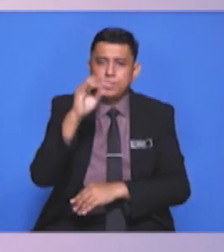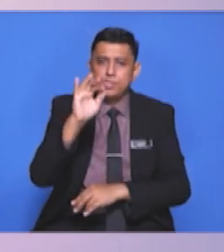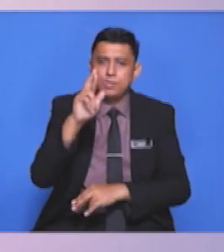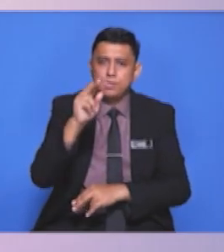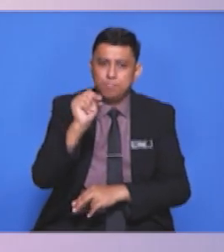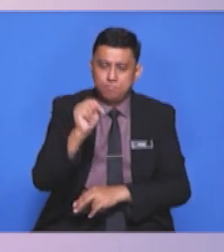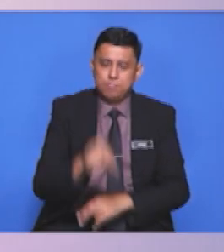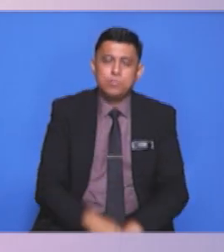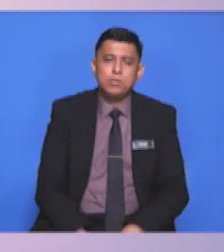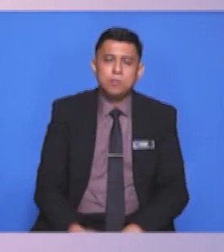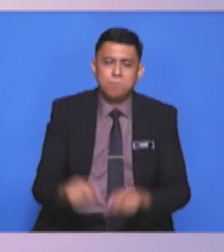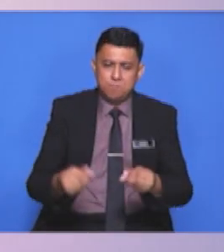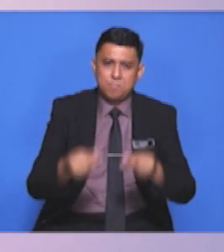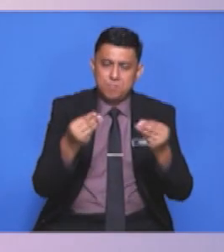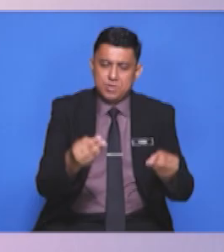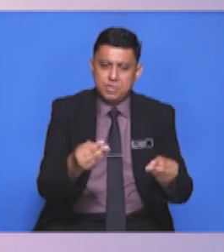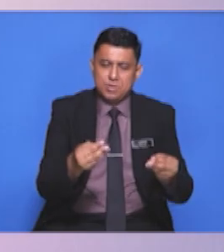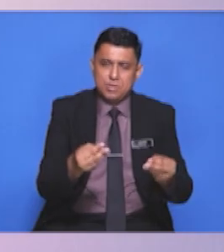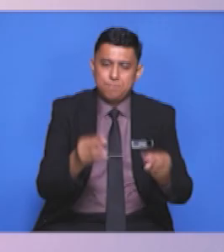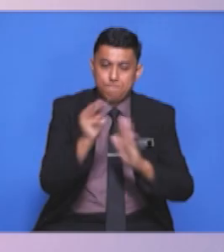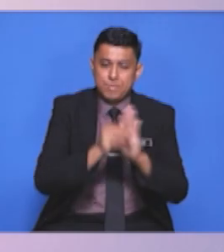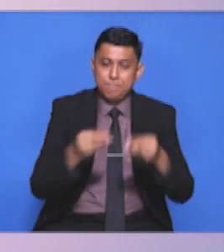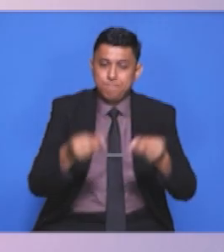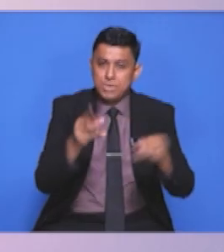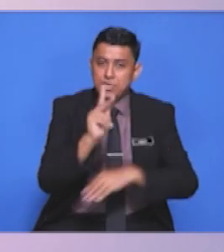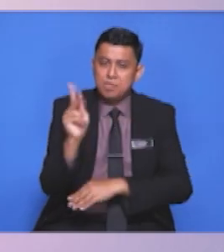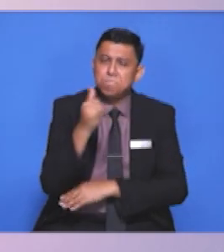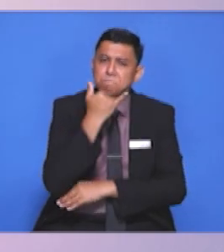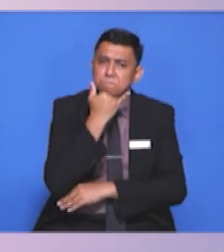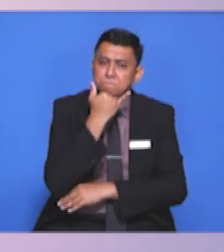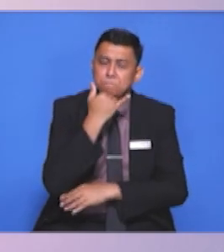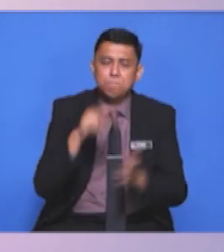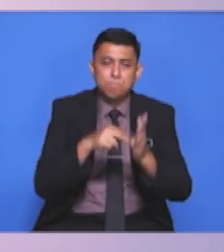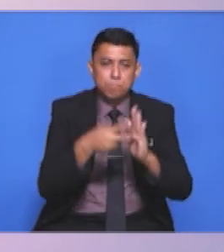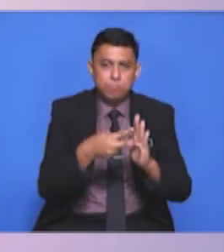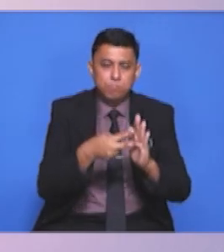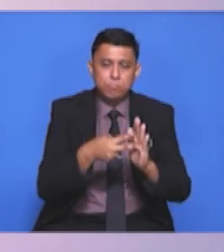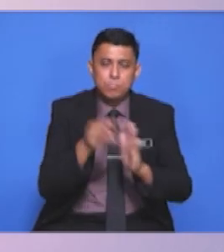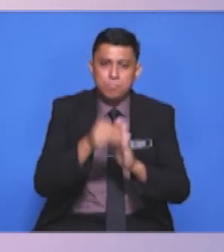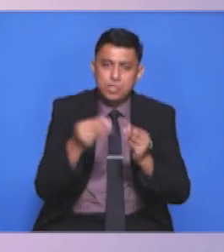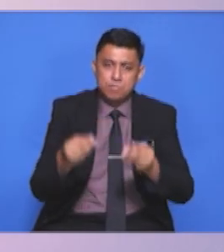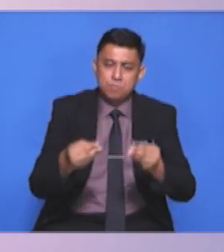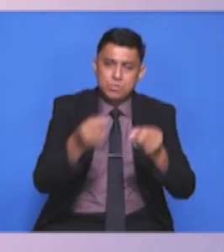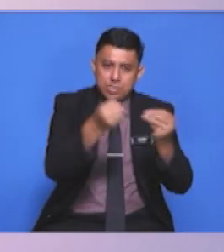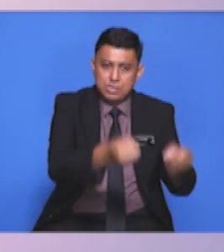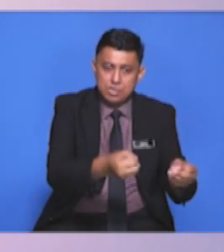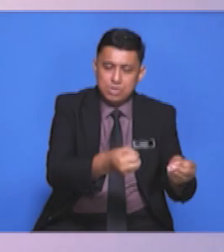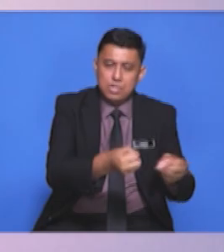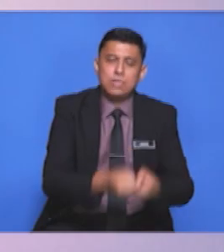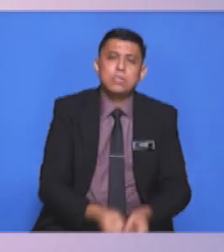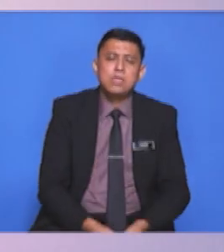penggunaan kata memberikan salah kerana perkataan tersebut membawa maksud menyerahkan sesuatu